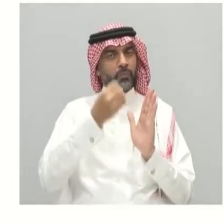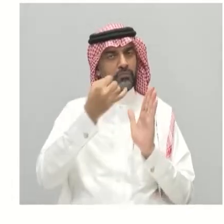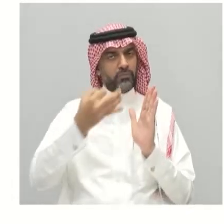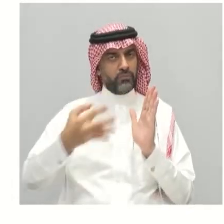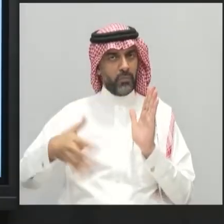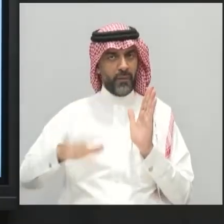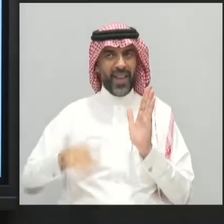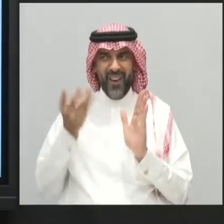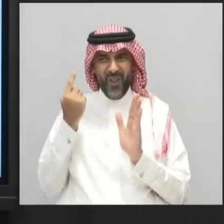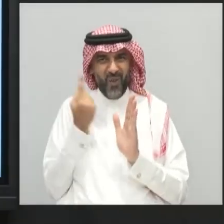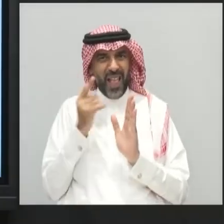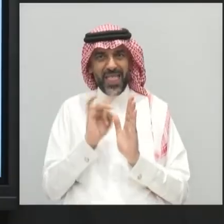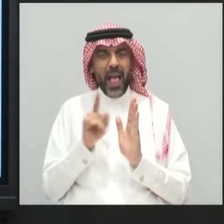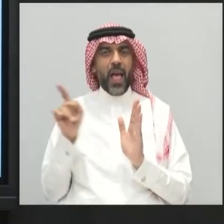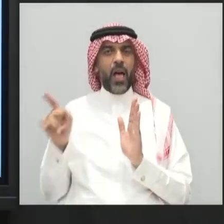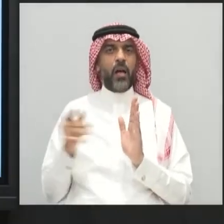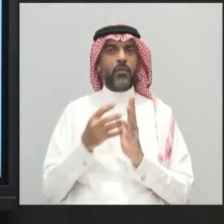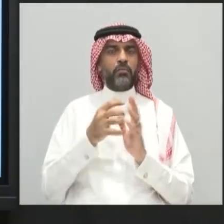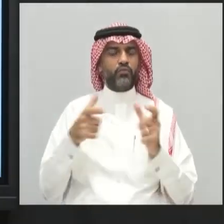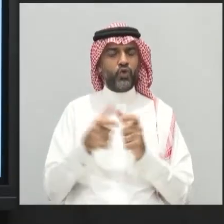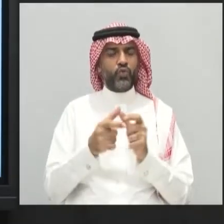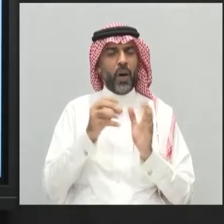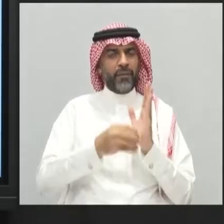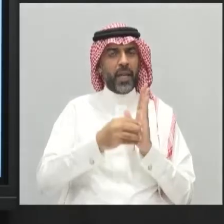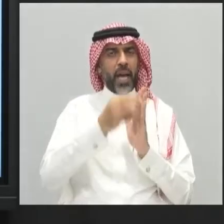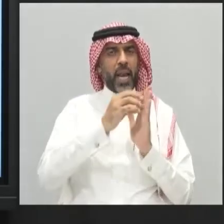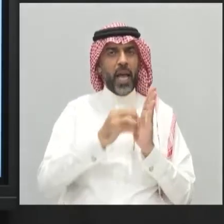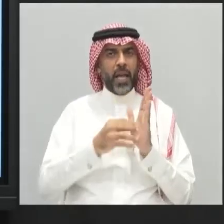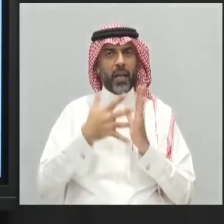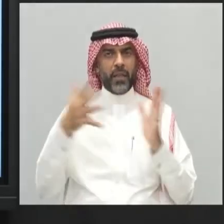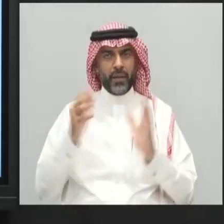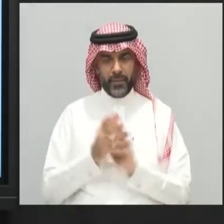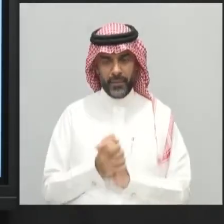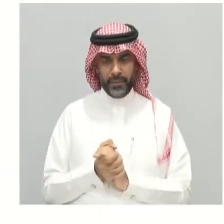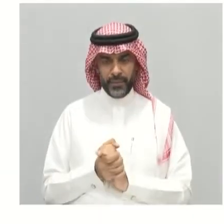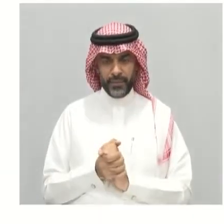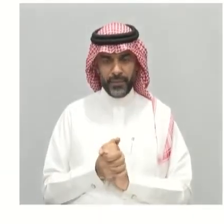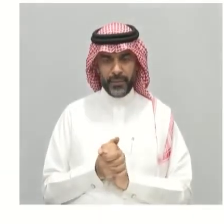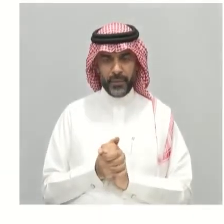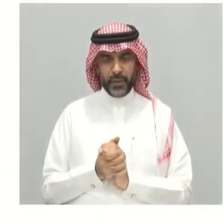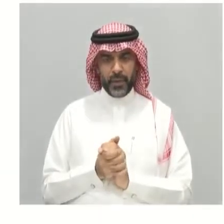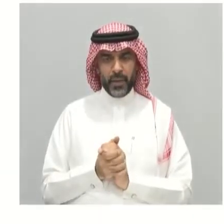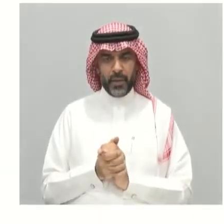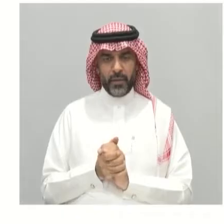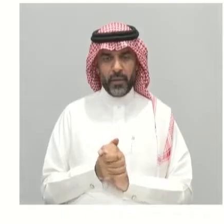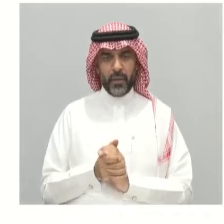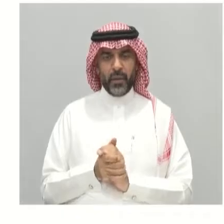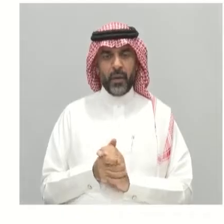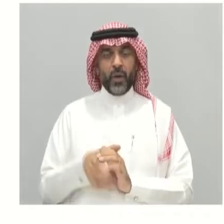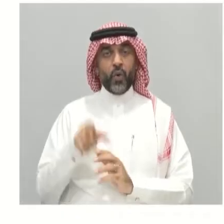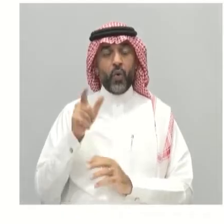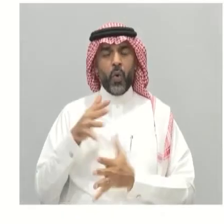الخلايا اي انها تتكون من مجموعه من الخلايا او اكثر من خليه تعد من اكبر